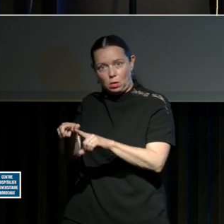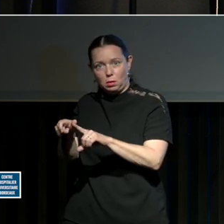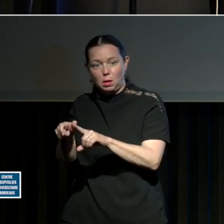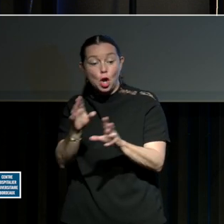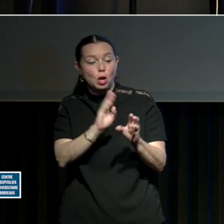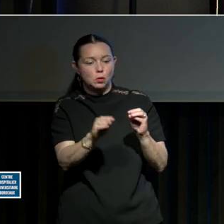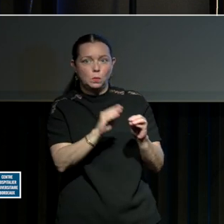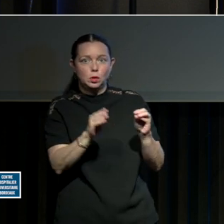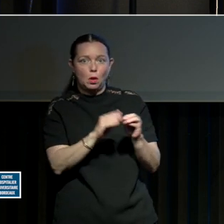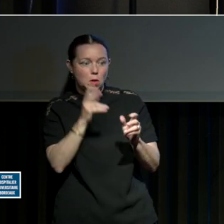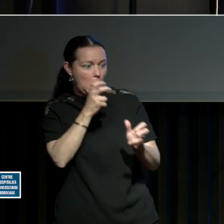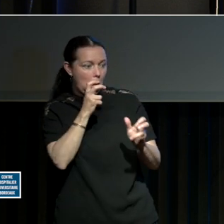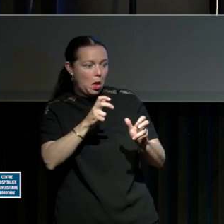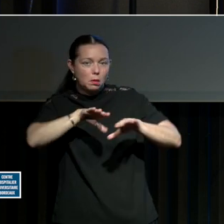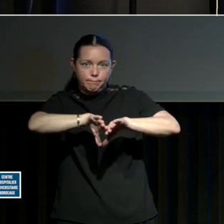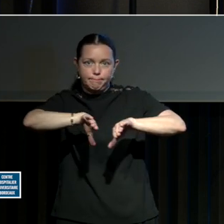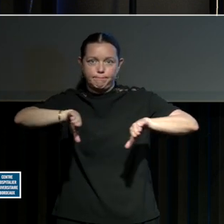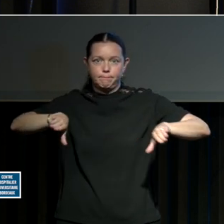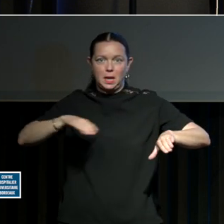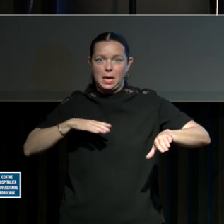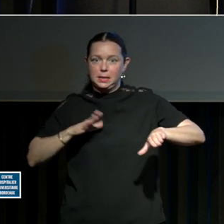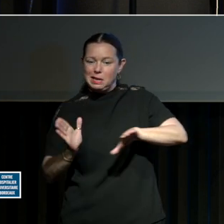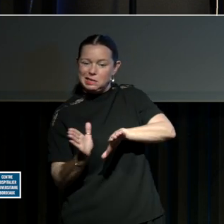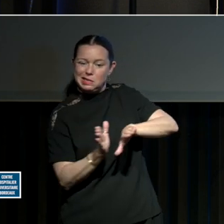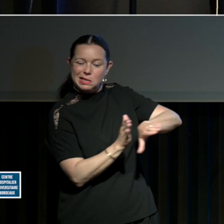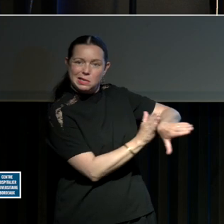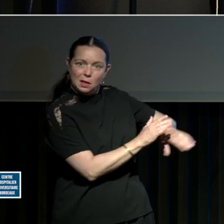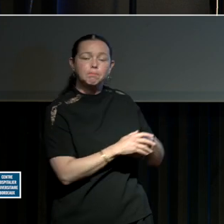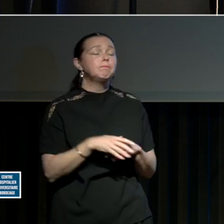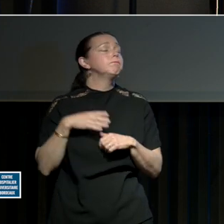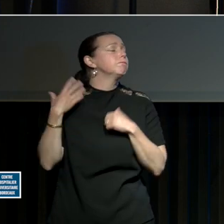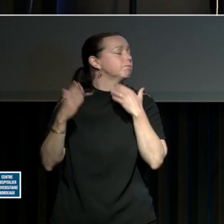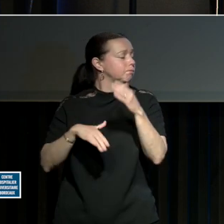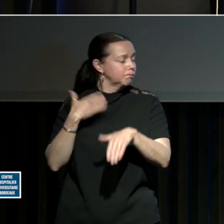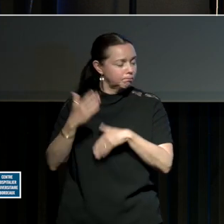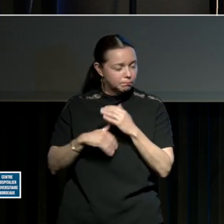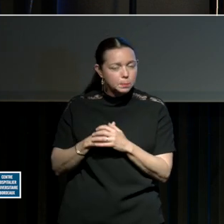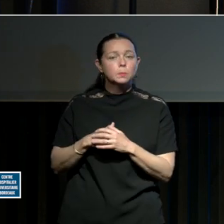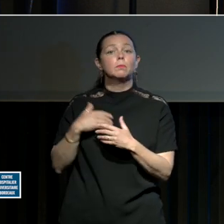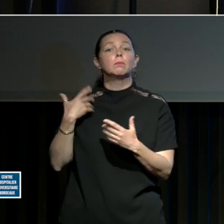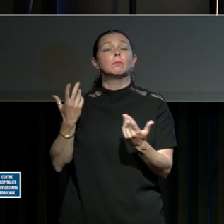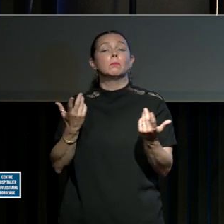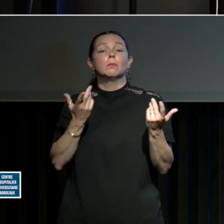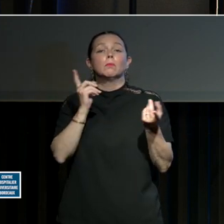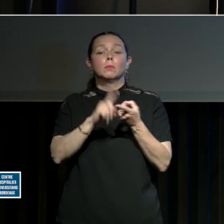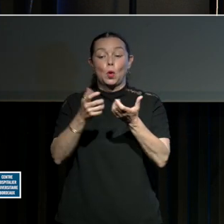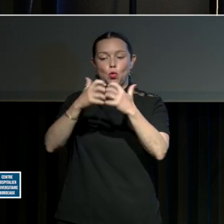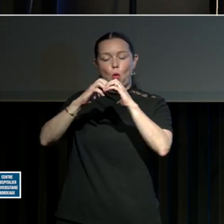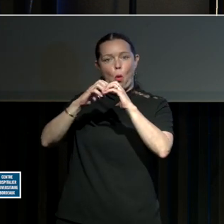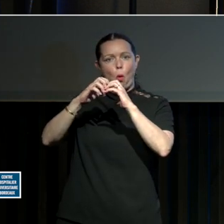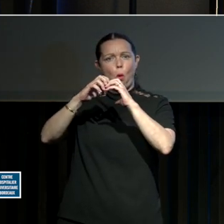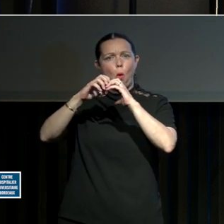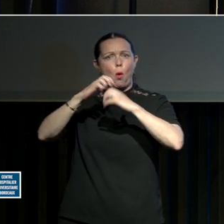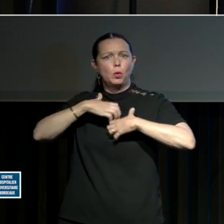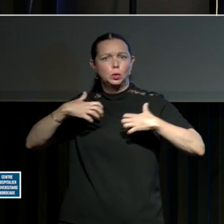de l'exposition à ce produit toxique. Et puis, finalement, l'avancée dans le domaine des neurosciences